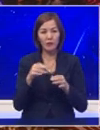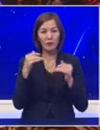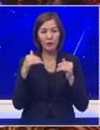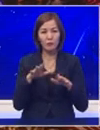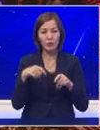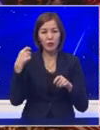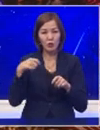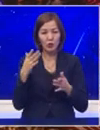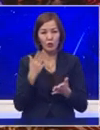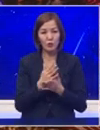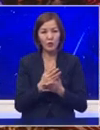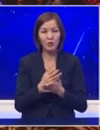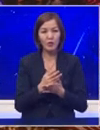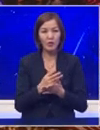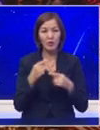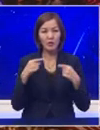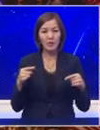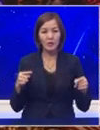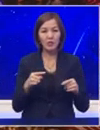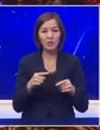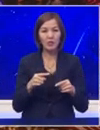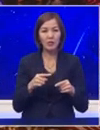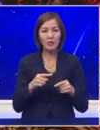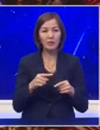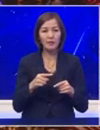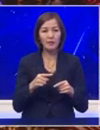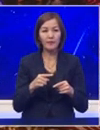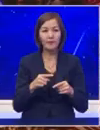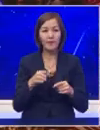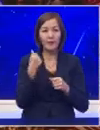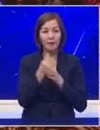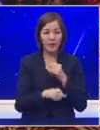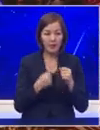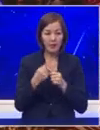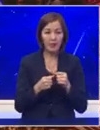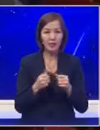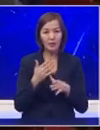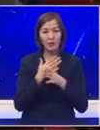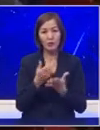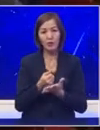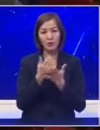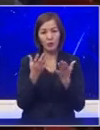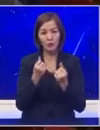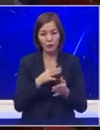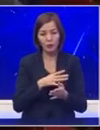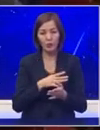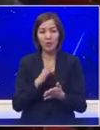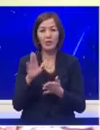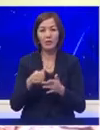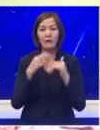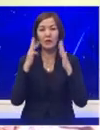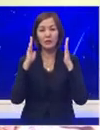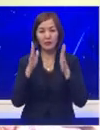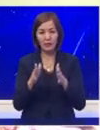обычную швейную машинку и различные расходные материалы а также получила менторскую поддержку главный акцент в своей работе